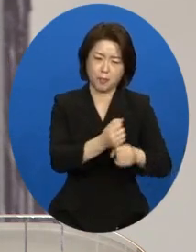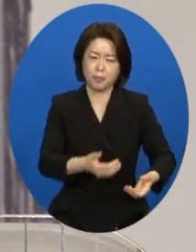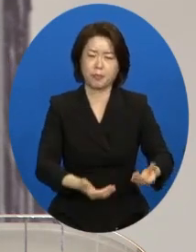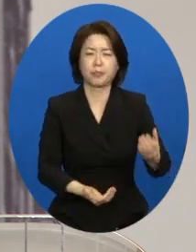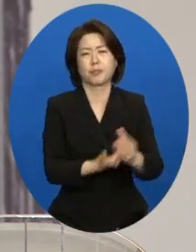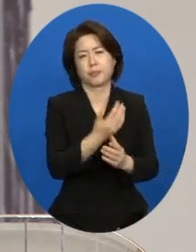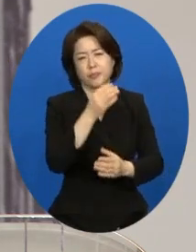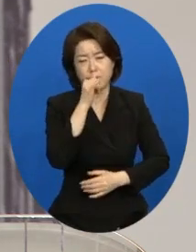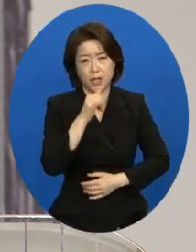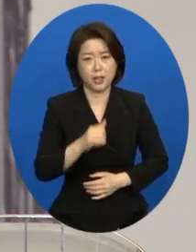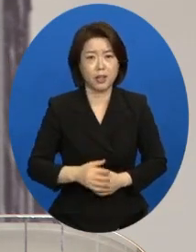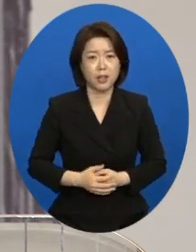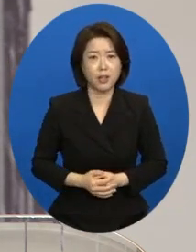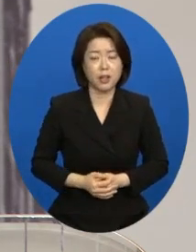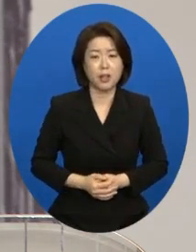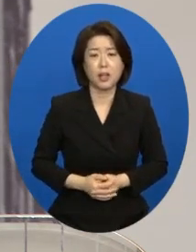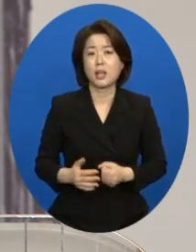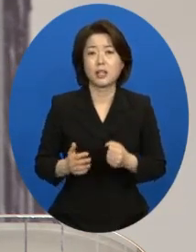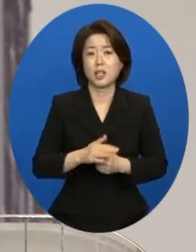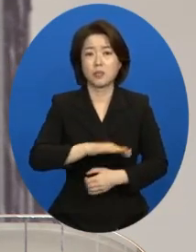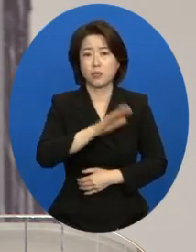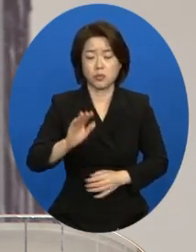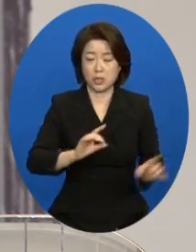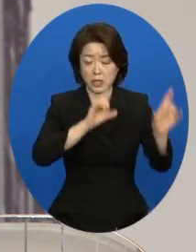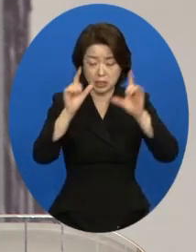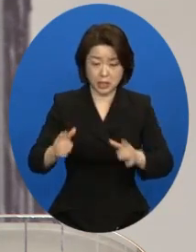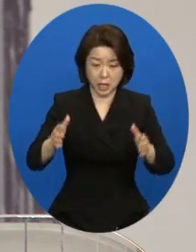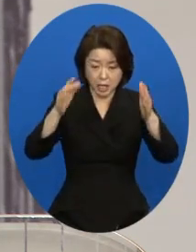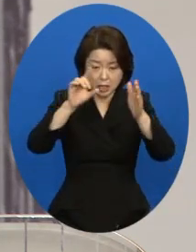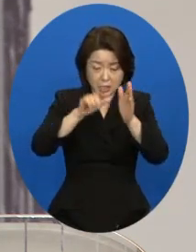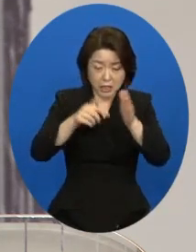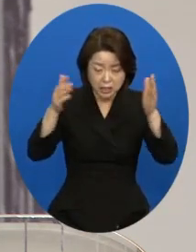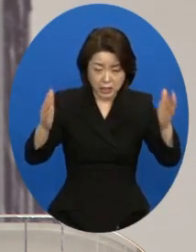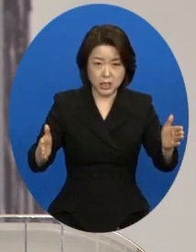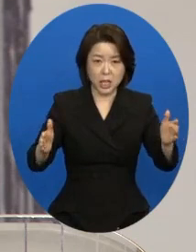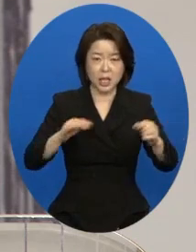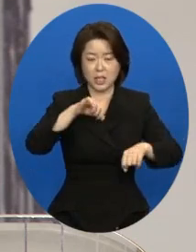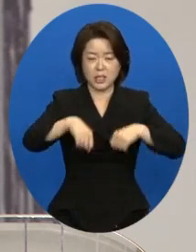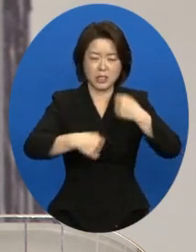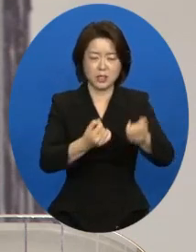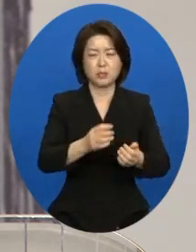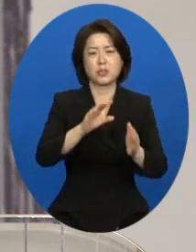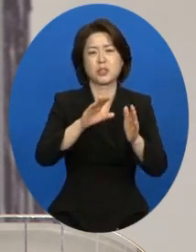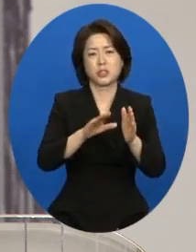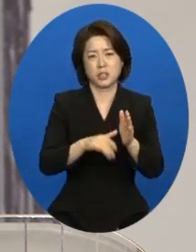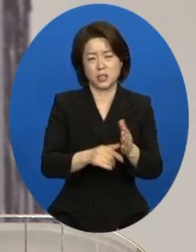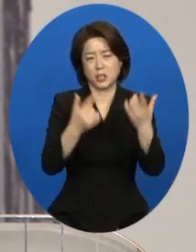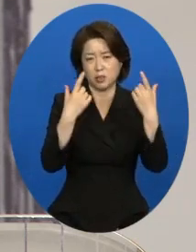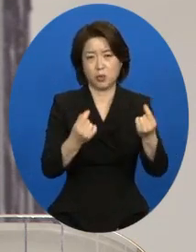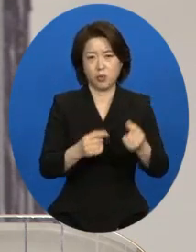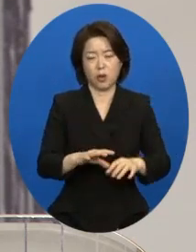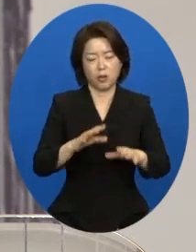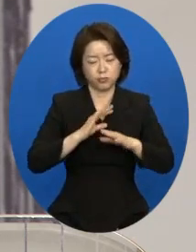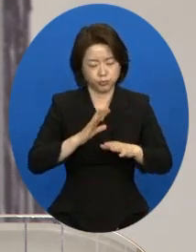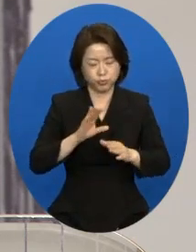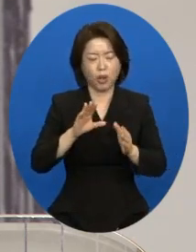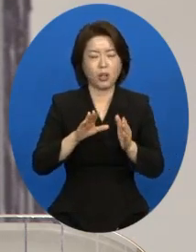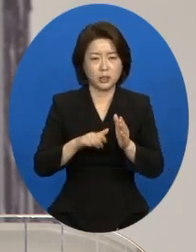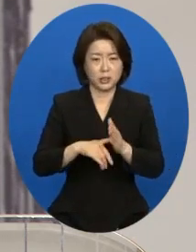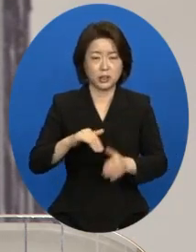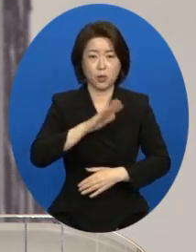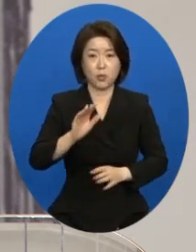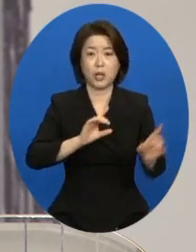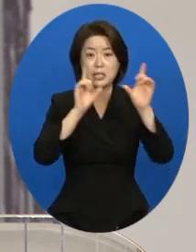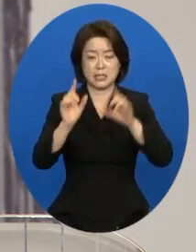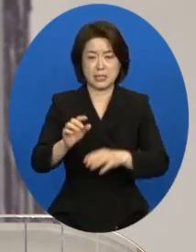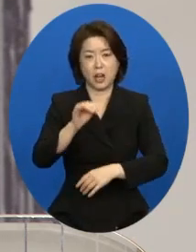있는 것이죠. 그러니까 여러분, 우리가 사는 이 시대가 짐승의 시대, 너무나 무서운 시대에 우리가